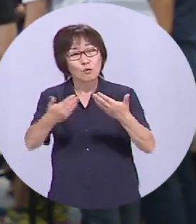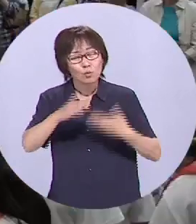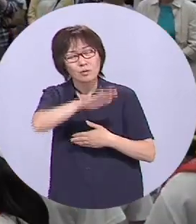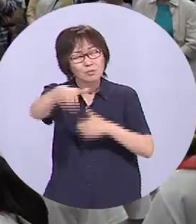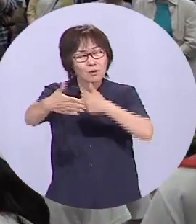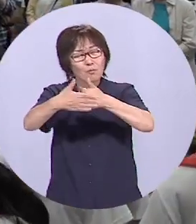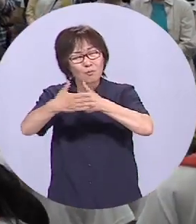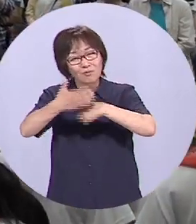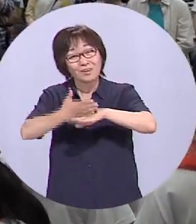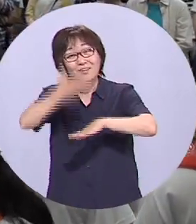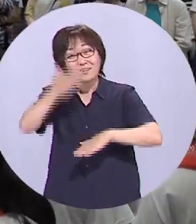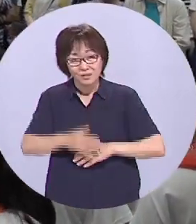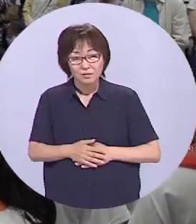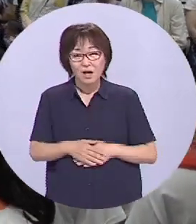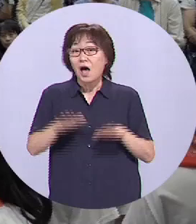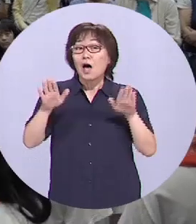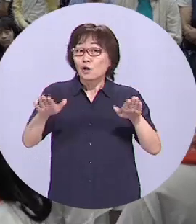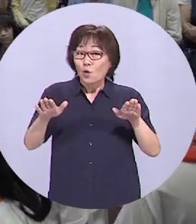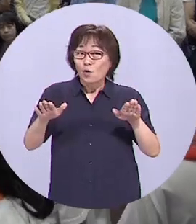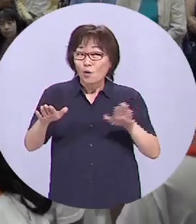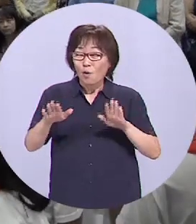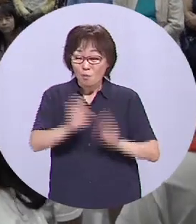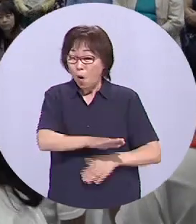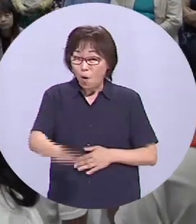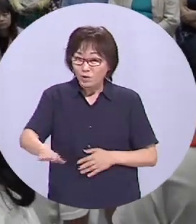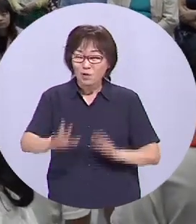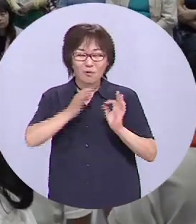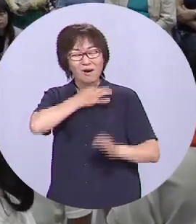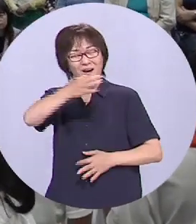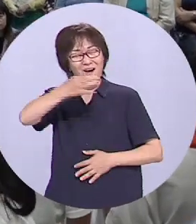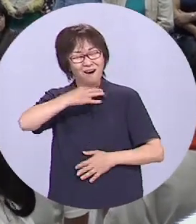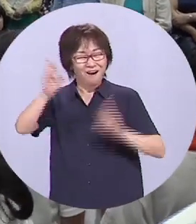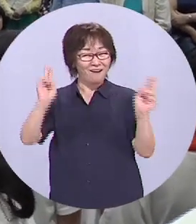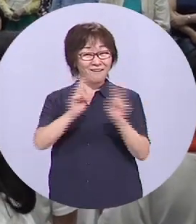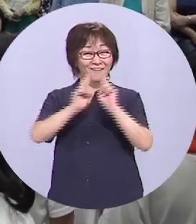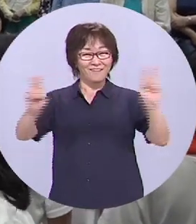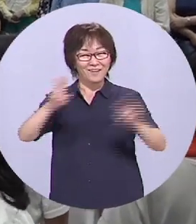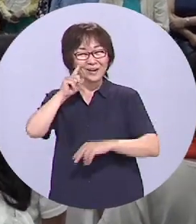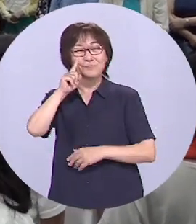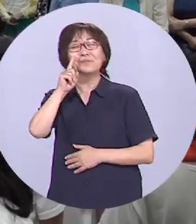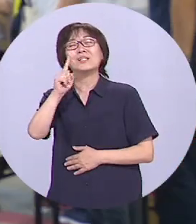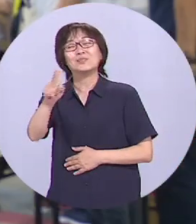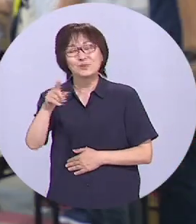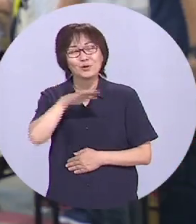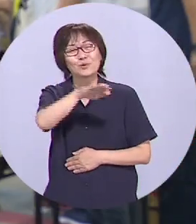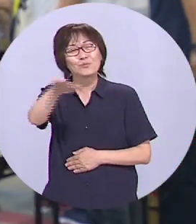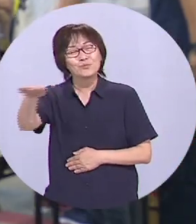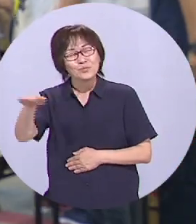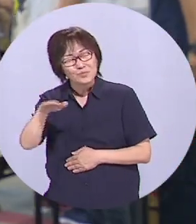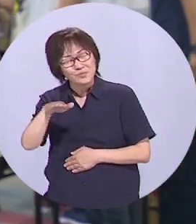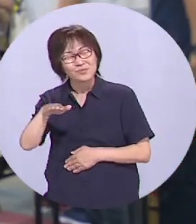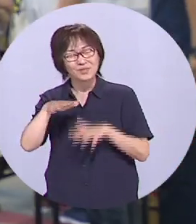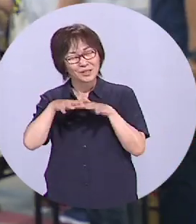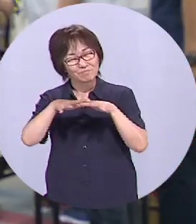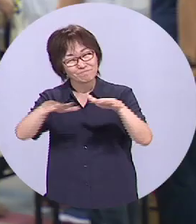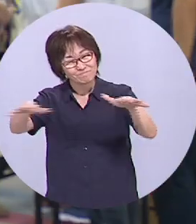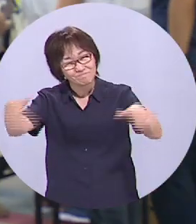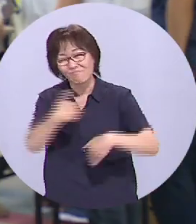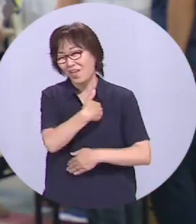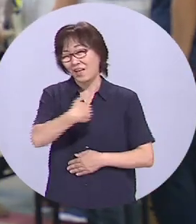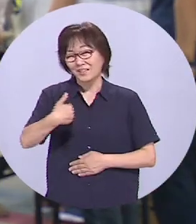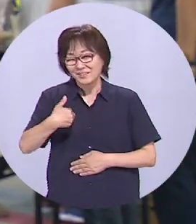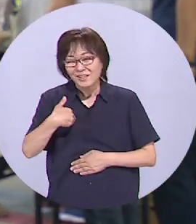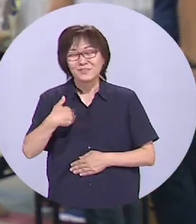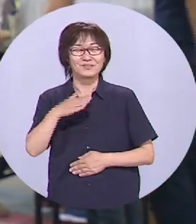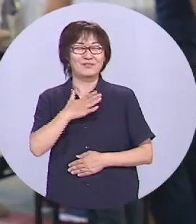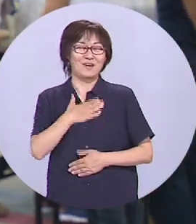ています。今日みたいにお子さんがすごい大きな声でこの歌を歌っているところを見ると、子どもたちにちゃんと息づいてだんだん広がっているんだなというのは